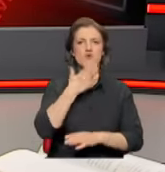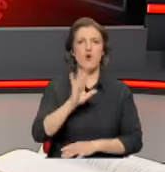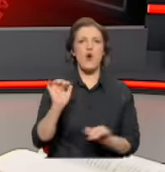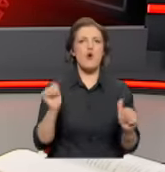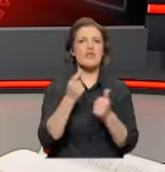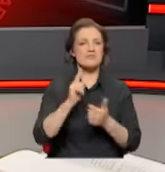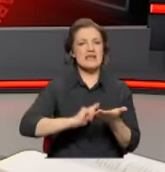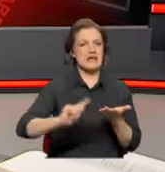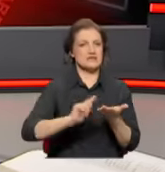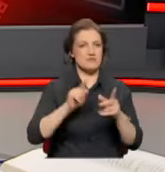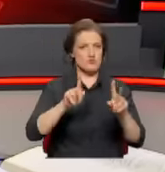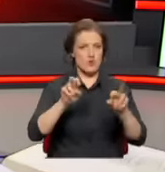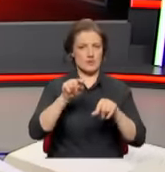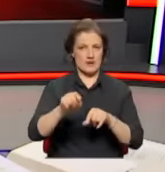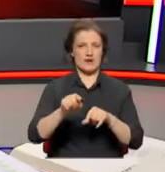Önemli bir yazardır bu konuda.